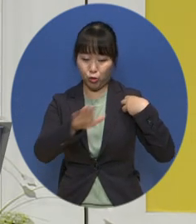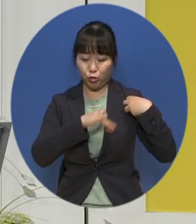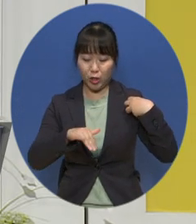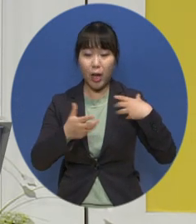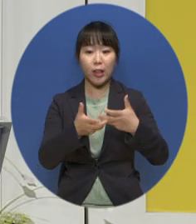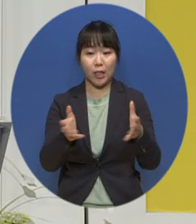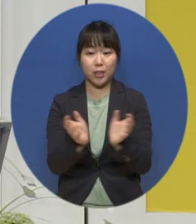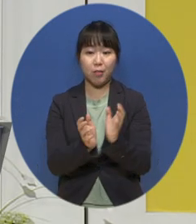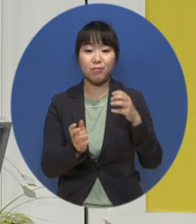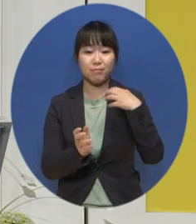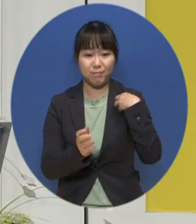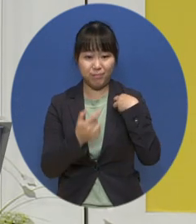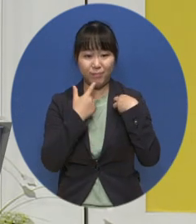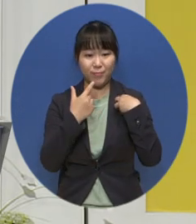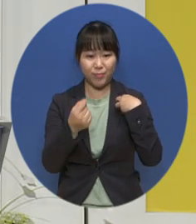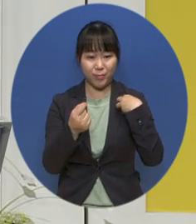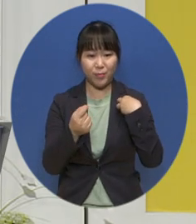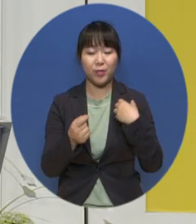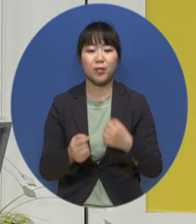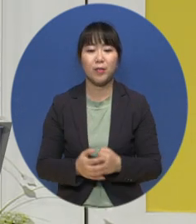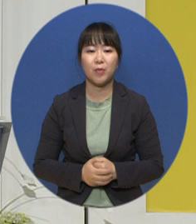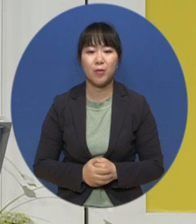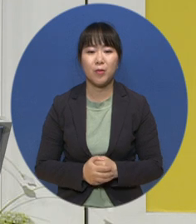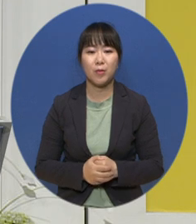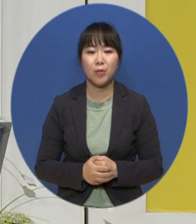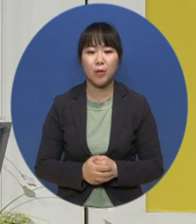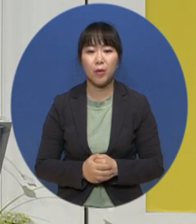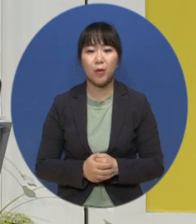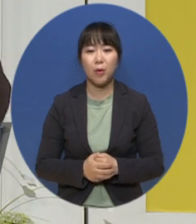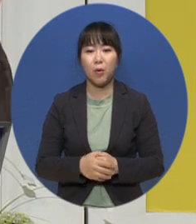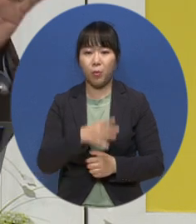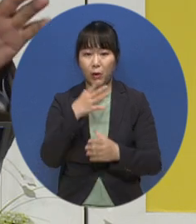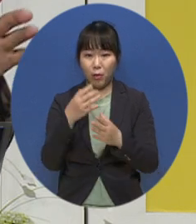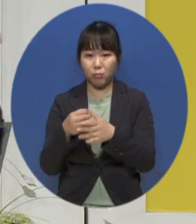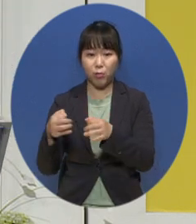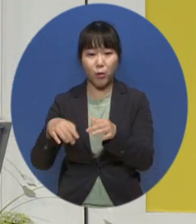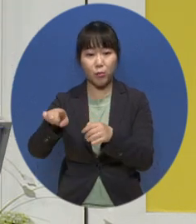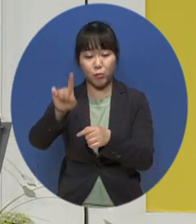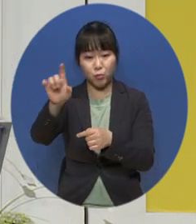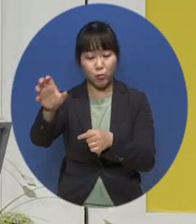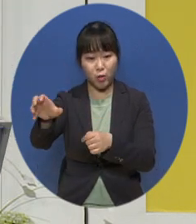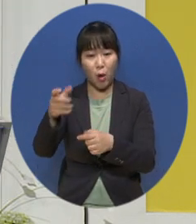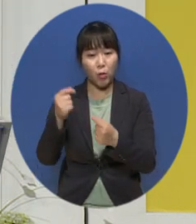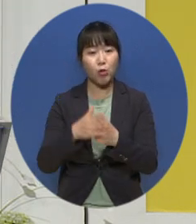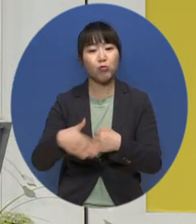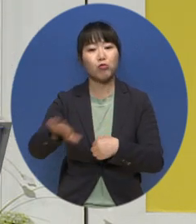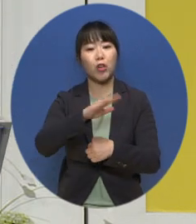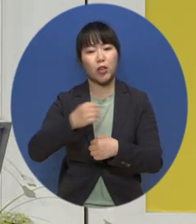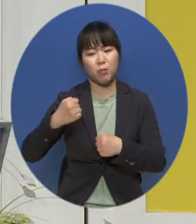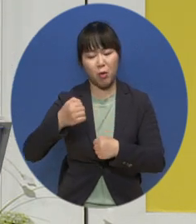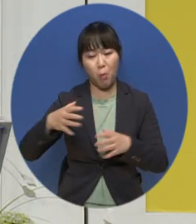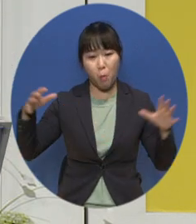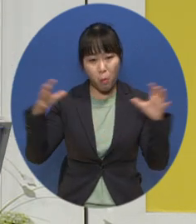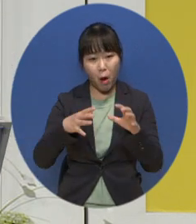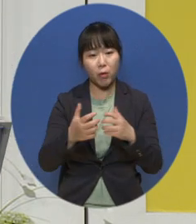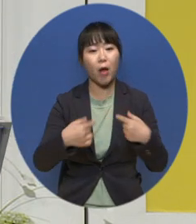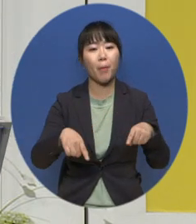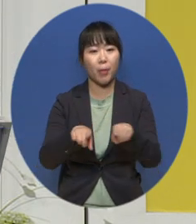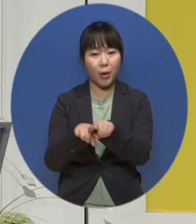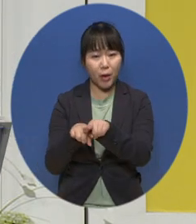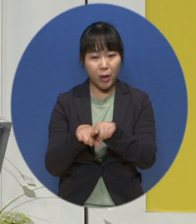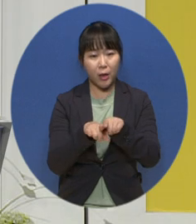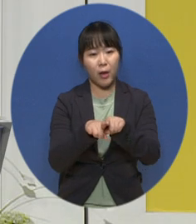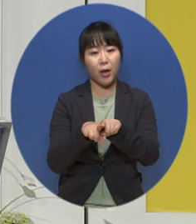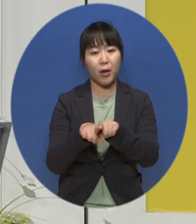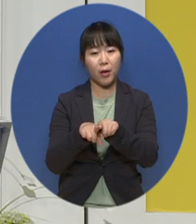우리 탄 체 그렇게 종합해 하더라도 주가는 더 쪽에서 하고 우리가 없으므로 같이 도와줄 수 있는 이런 방향을 틀어 틀만